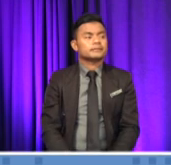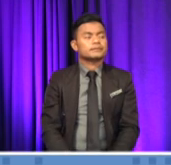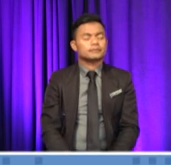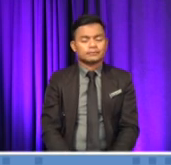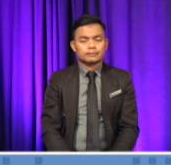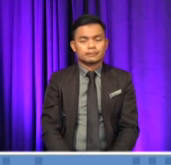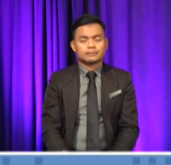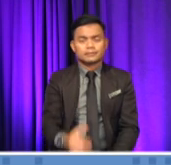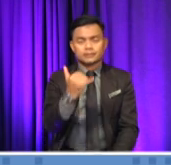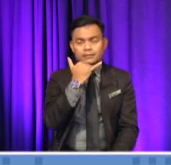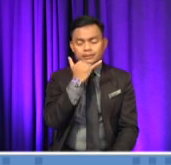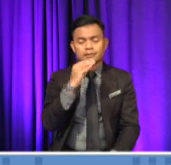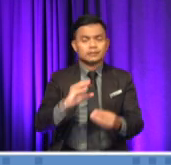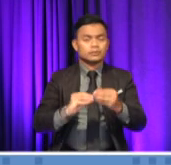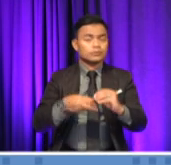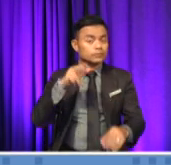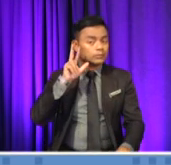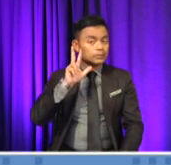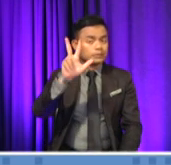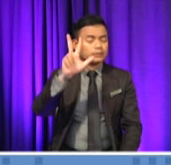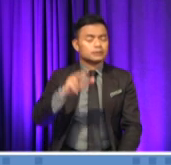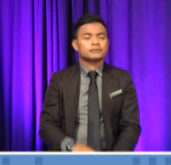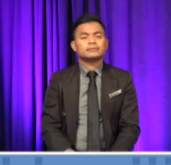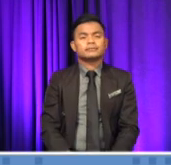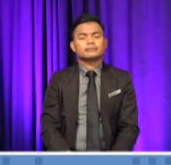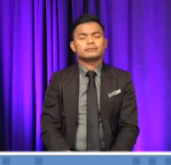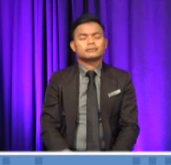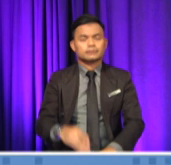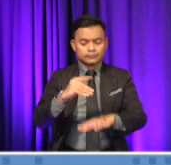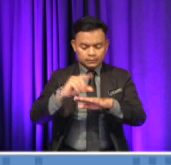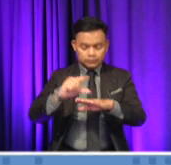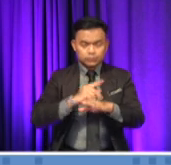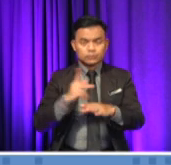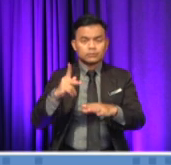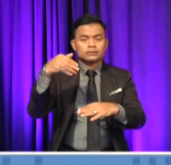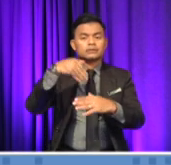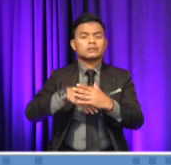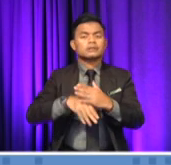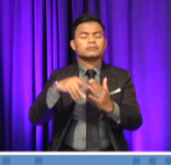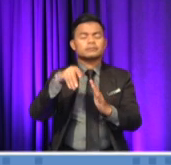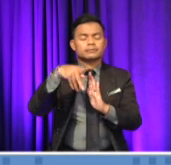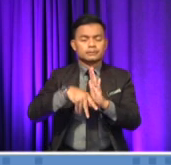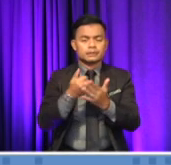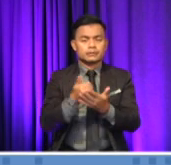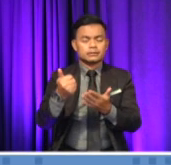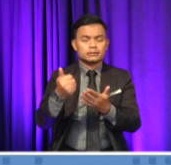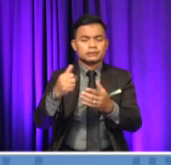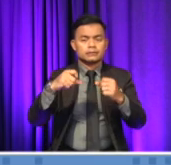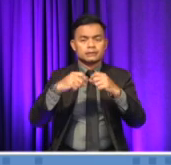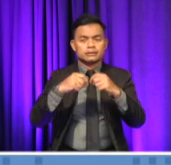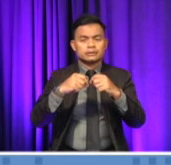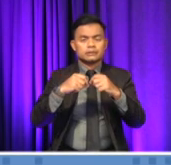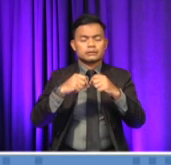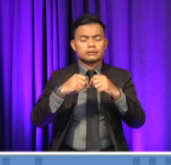oke yang ketiga digunakan di dalam peralatan elektrik mudah aneh atau di dalam